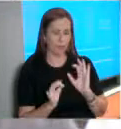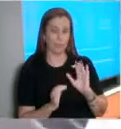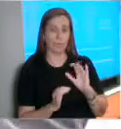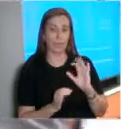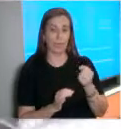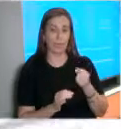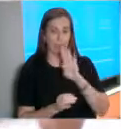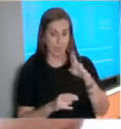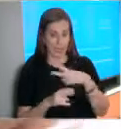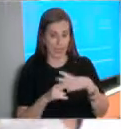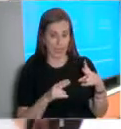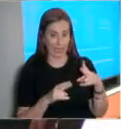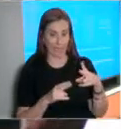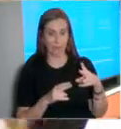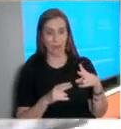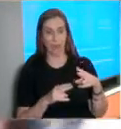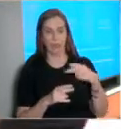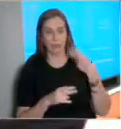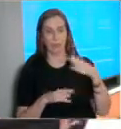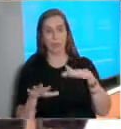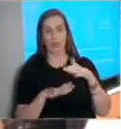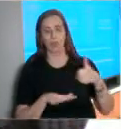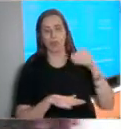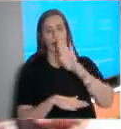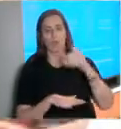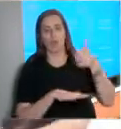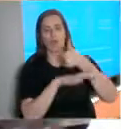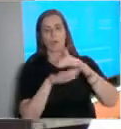אם הוא יוצא מזה, תהיה ממשלה בראשותו.